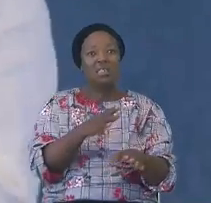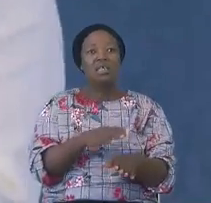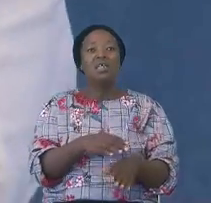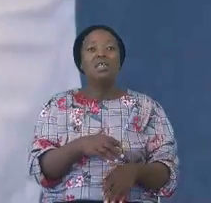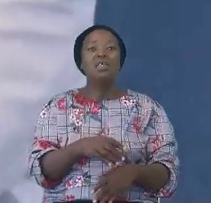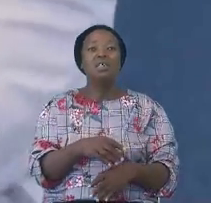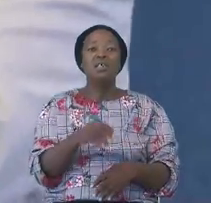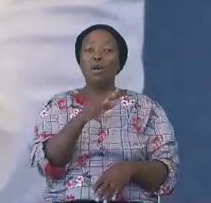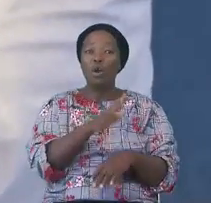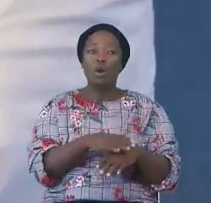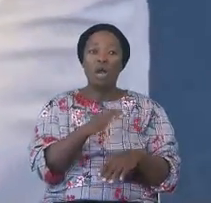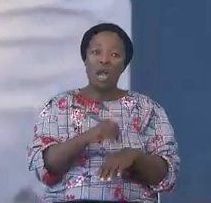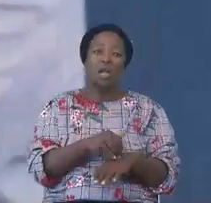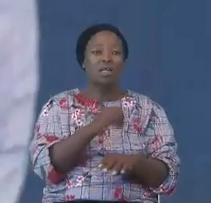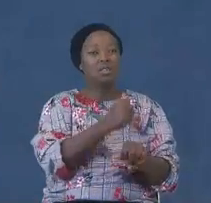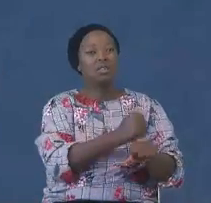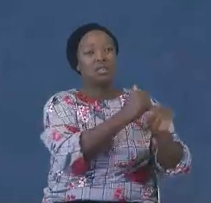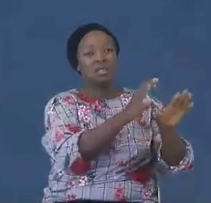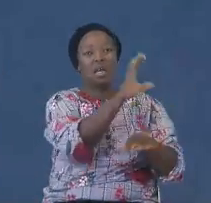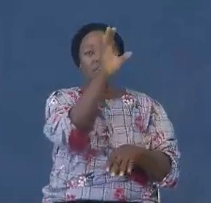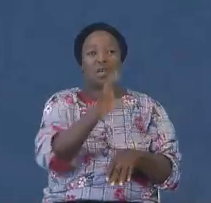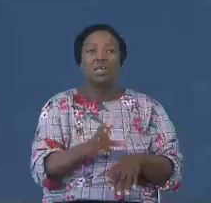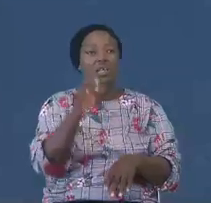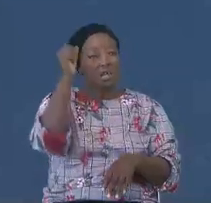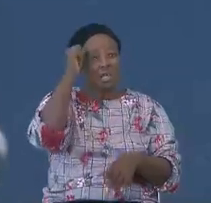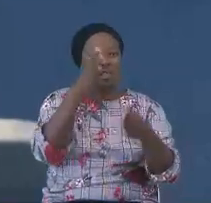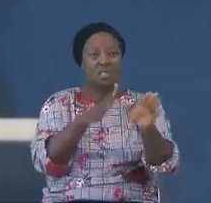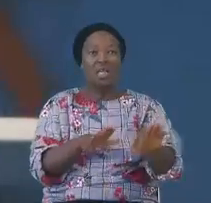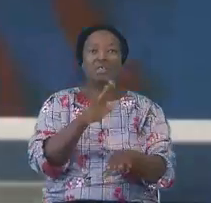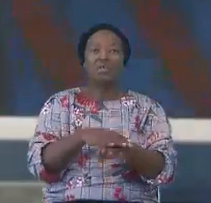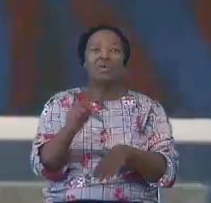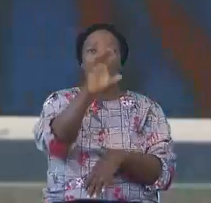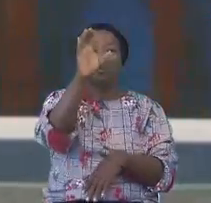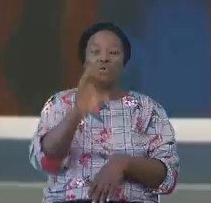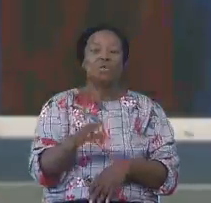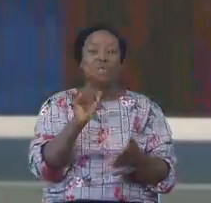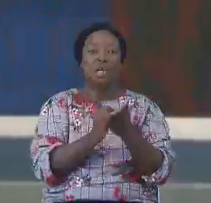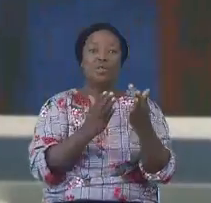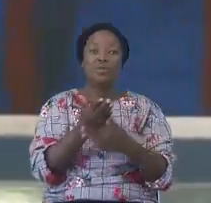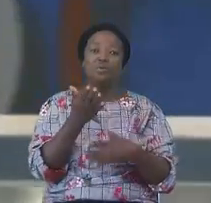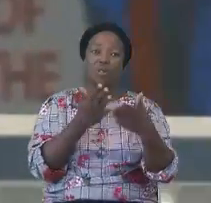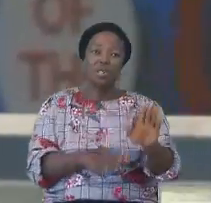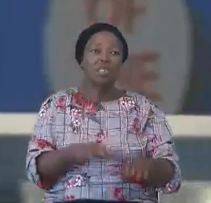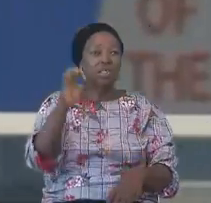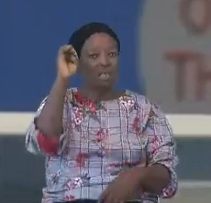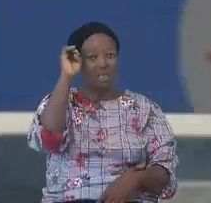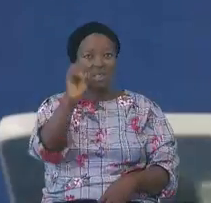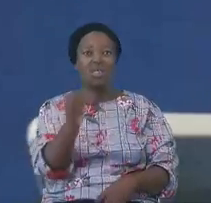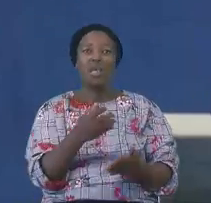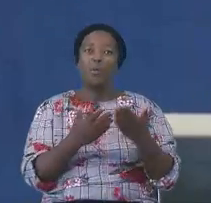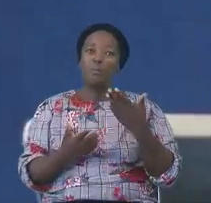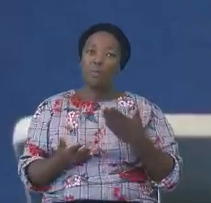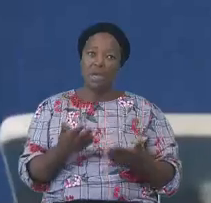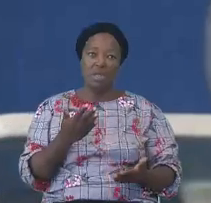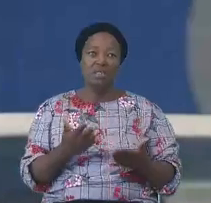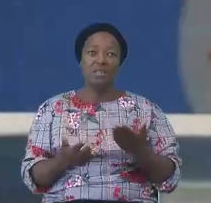afin que par la mort, il anéantit la mort à la croix, sa mort sur la